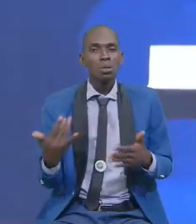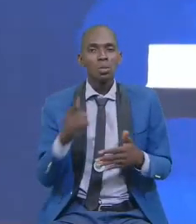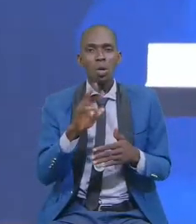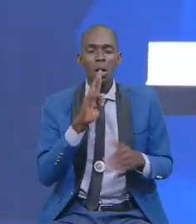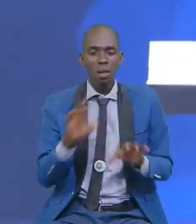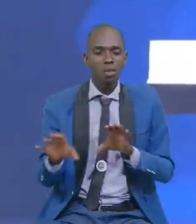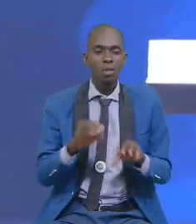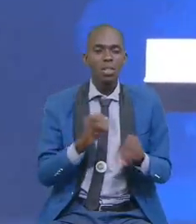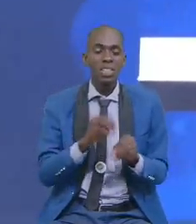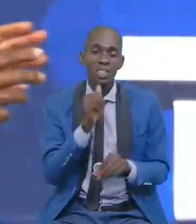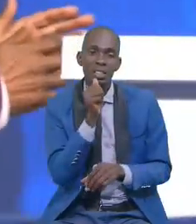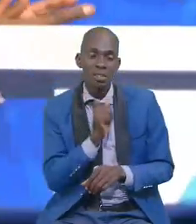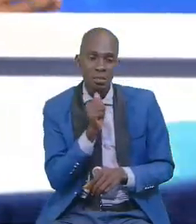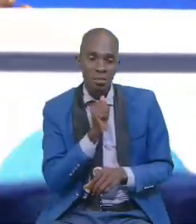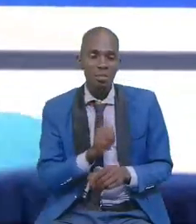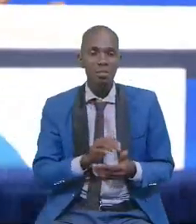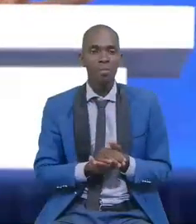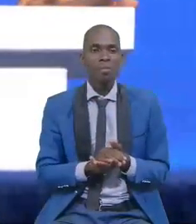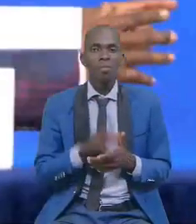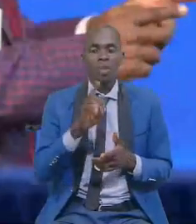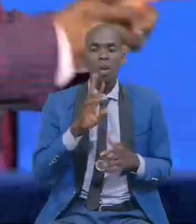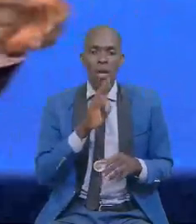se fait dans le secret.